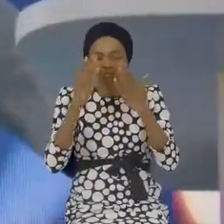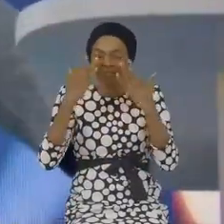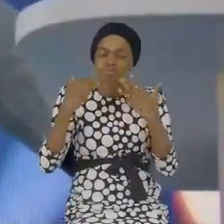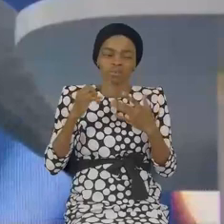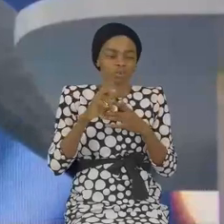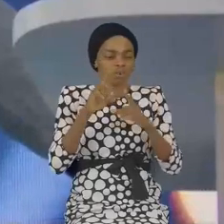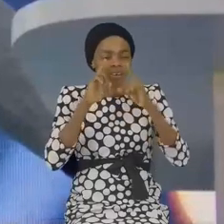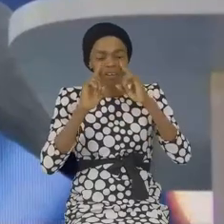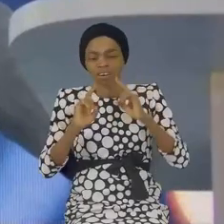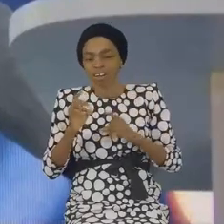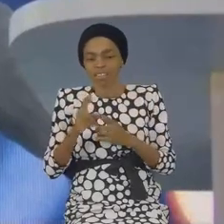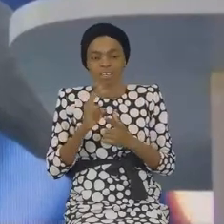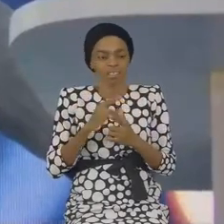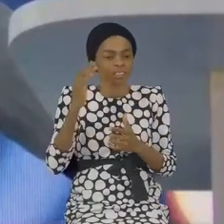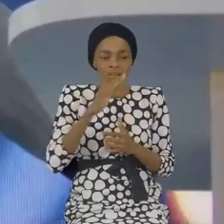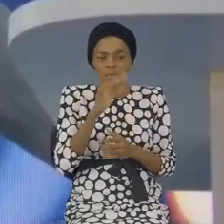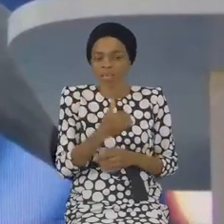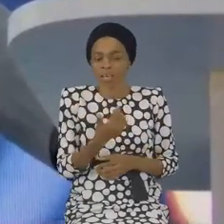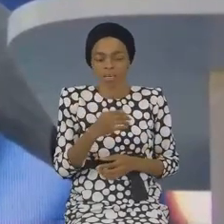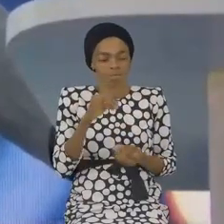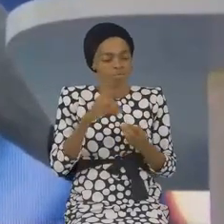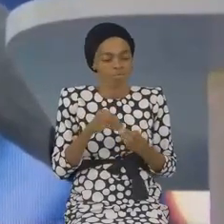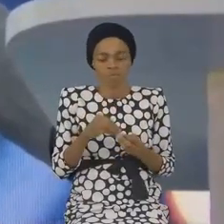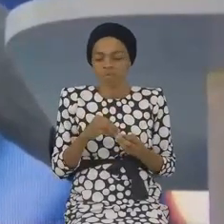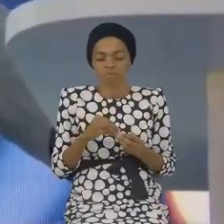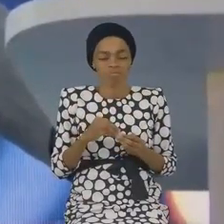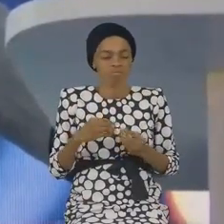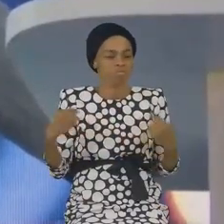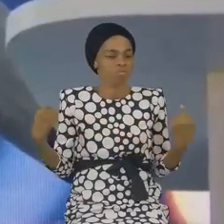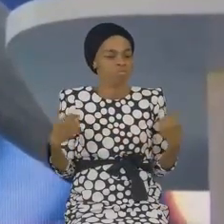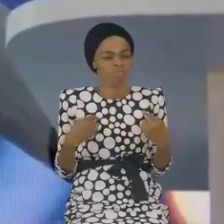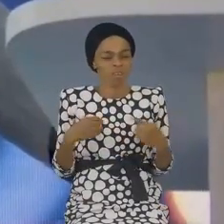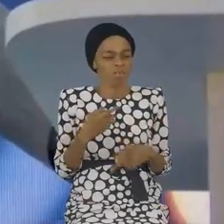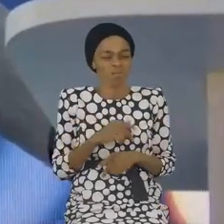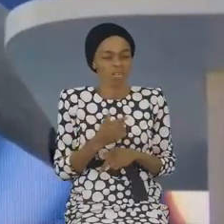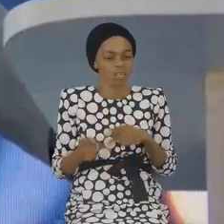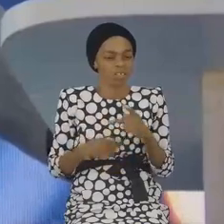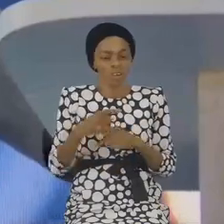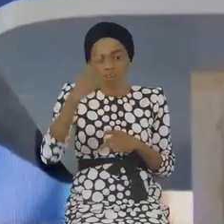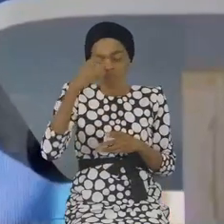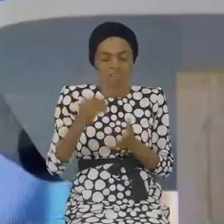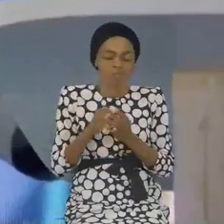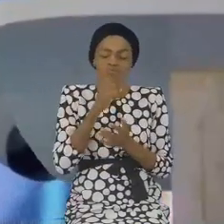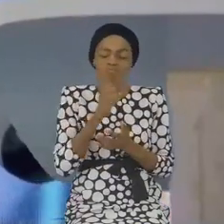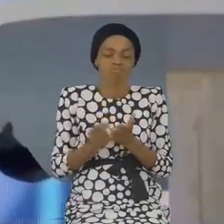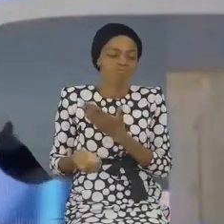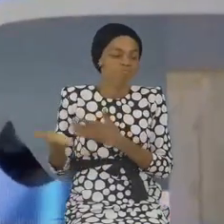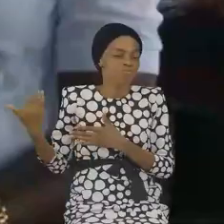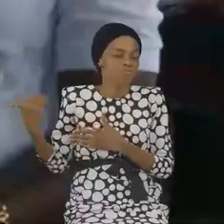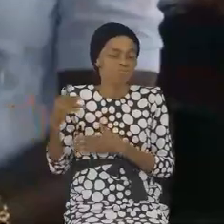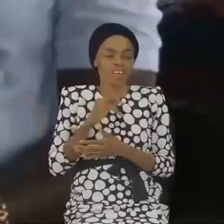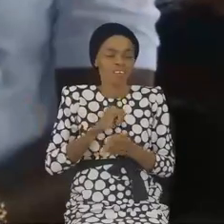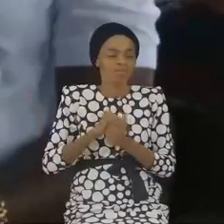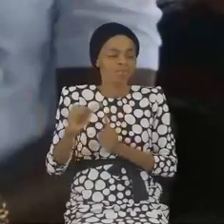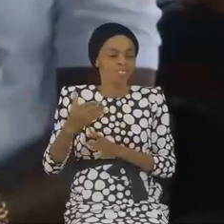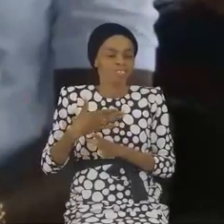premières choses ont disparu de douleur. De toutes sortes, car les premières choses ont disparu. Verset